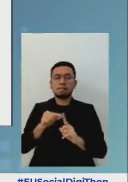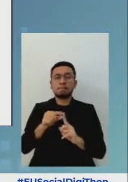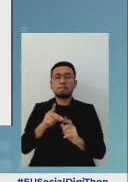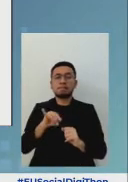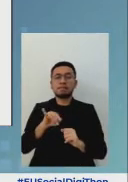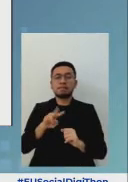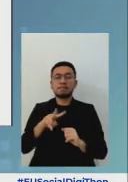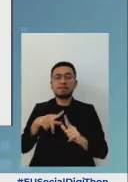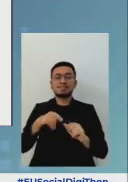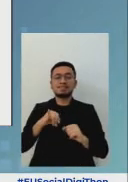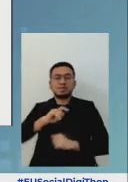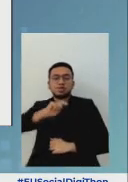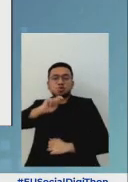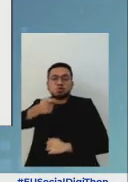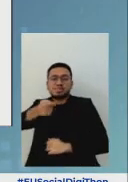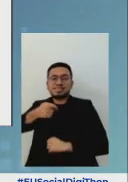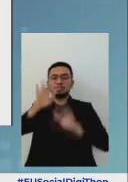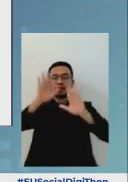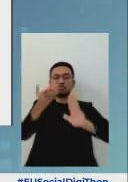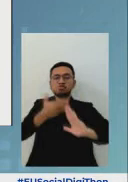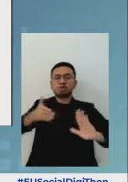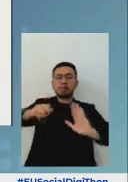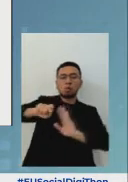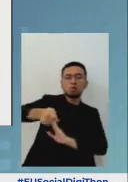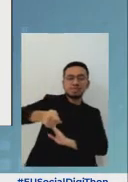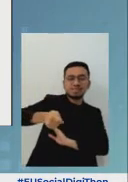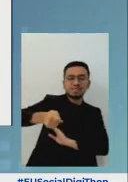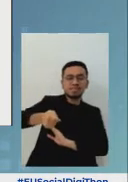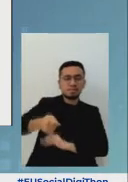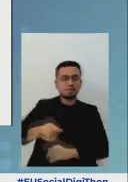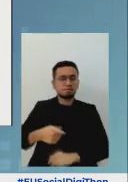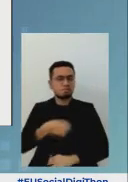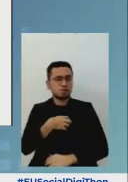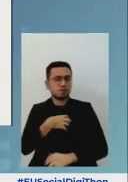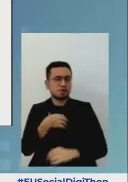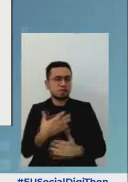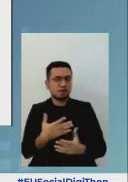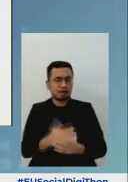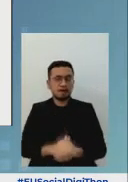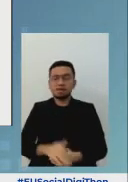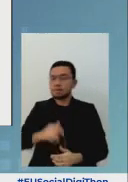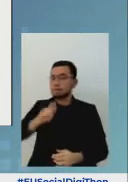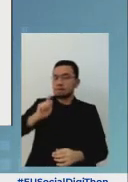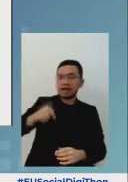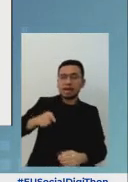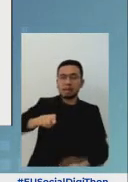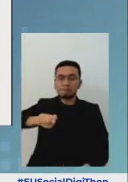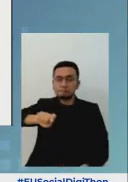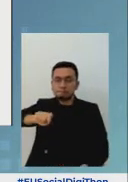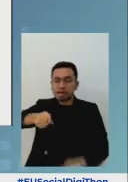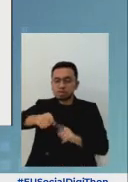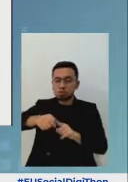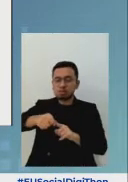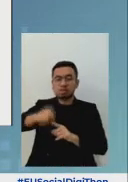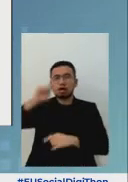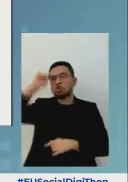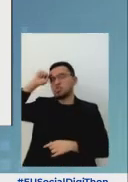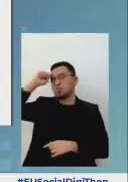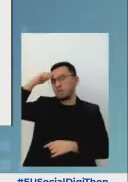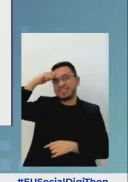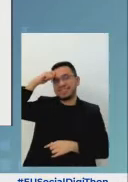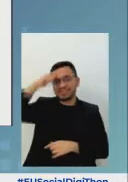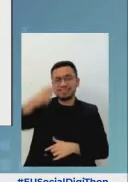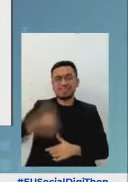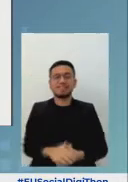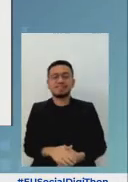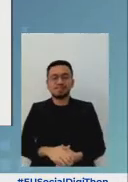media. Ya, dan ini kaitannya dengan nomor 9, membuat password yang sulit diketahui atau dipecahkan. Kalau misalnya aku